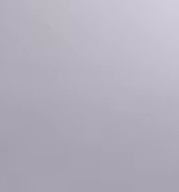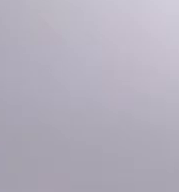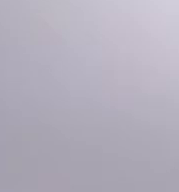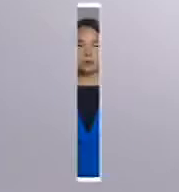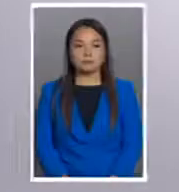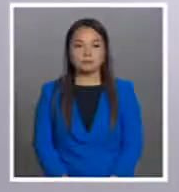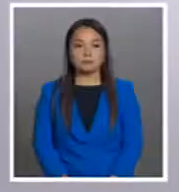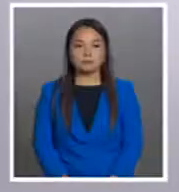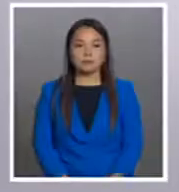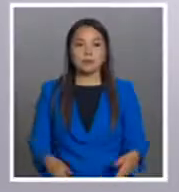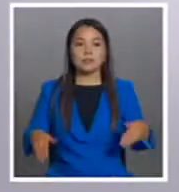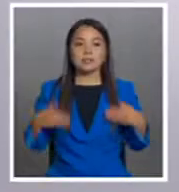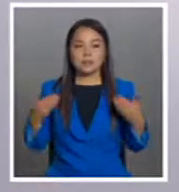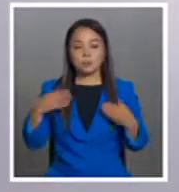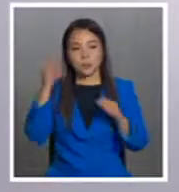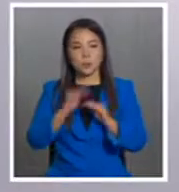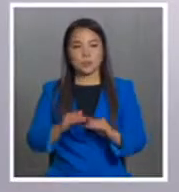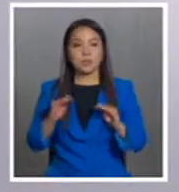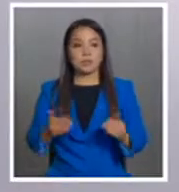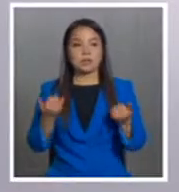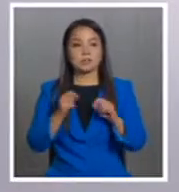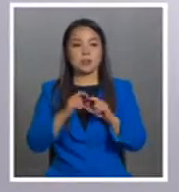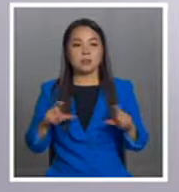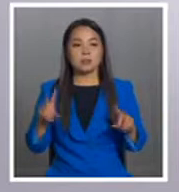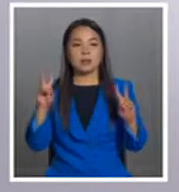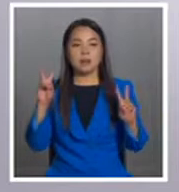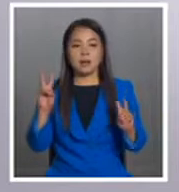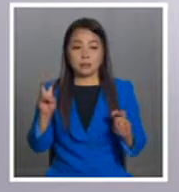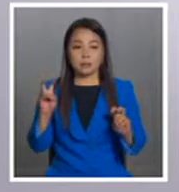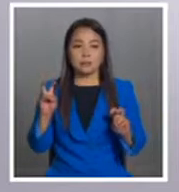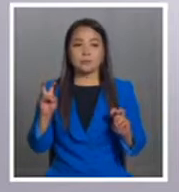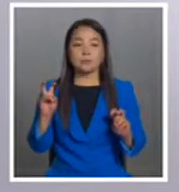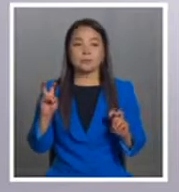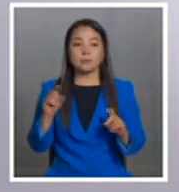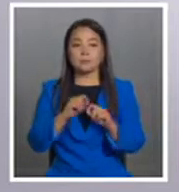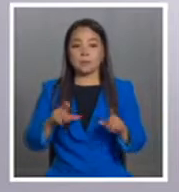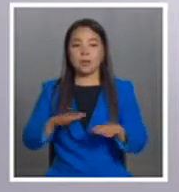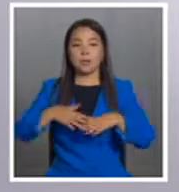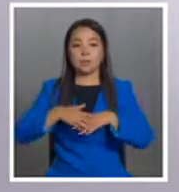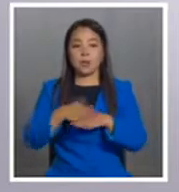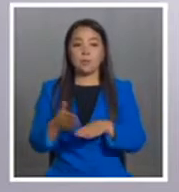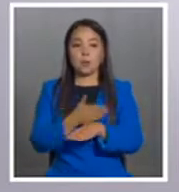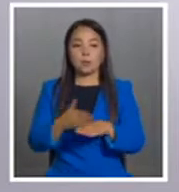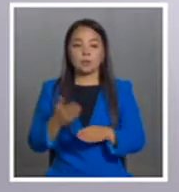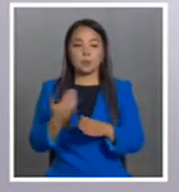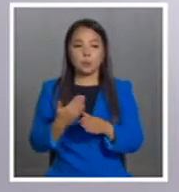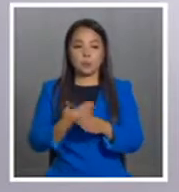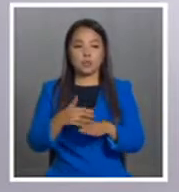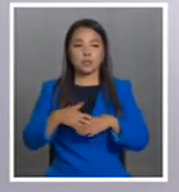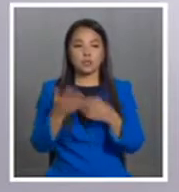Сәлеметсіздер ме, оқушылар? Бүгінгі сабағымыздың тақырыбы – мәтінді есептерді пропорцияның көмегімен